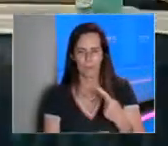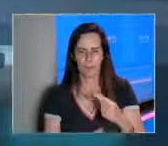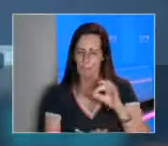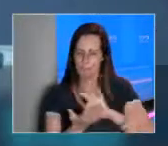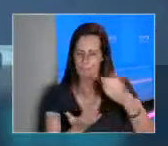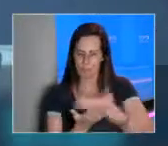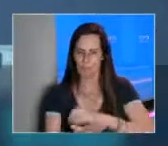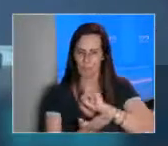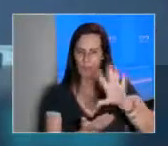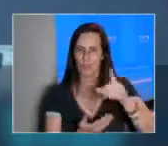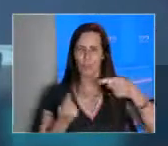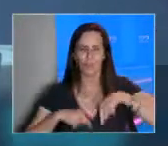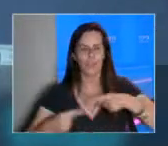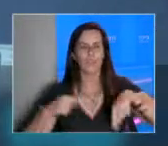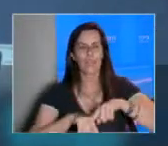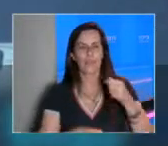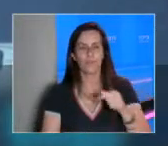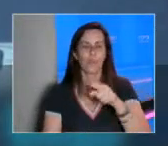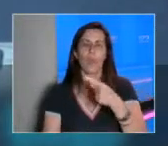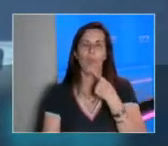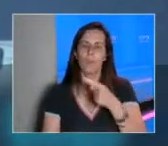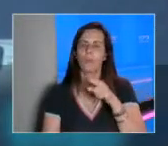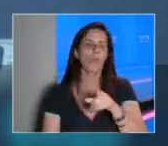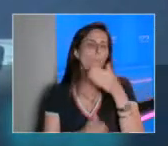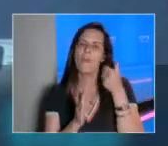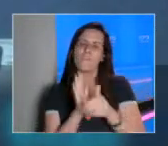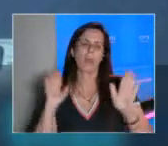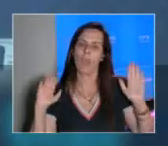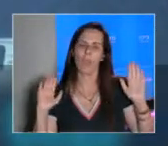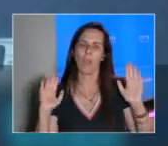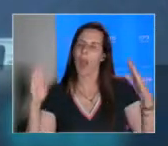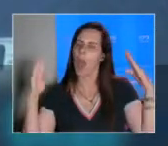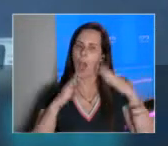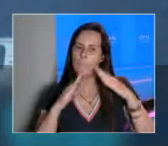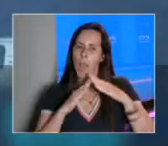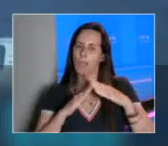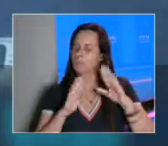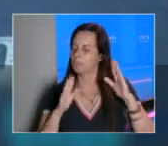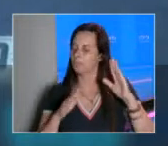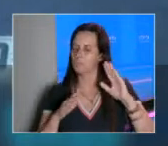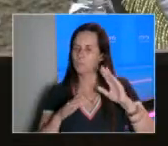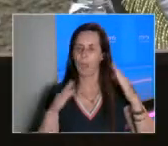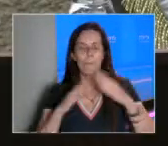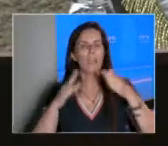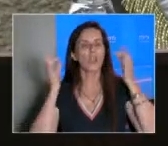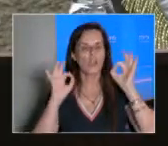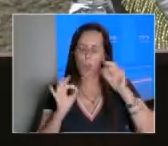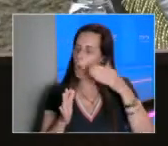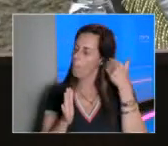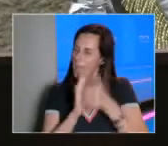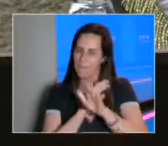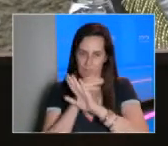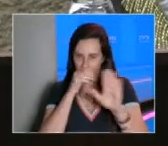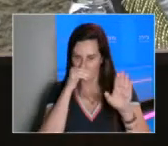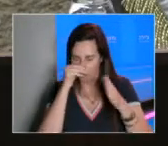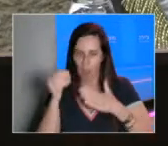מכתב ששלח יושב ראש ועדת הכספים גפני, ובו הוא מציין כי הוא מוותר על המעון לראש הממשלה החליפי, המעון הרשמי לראש הממשלה